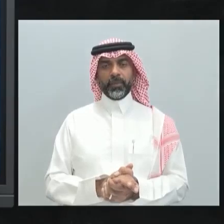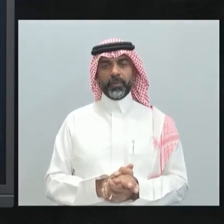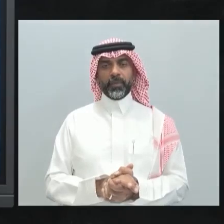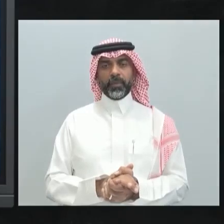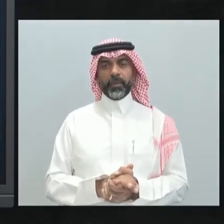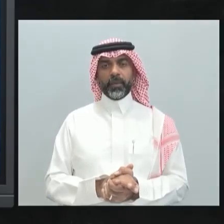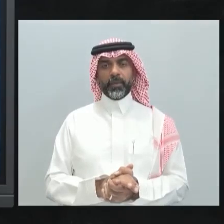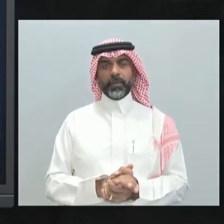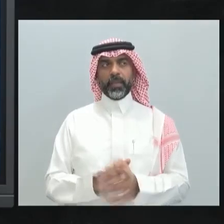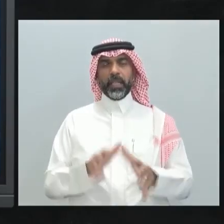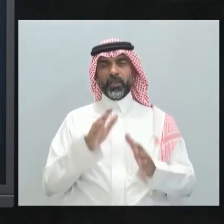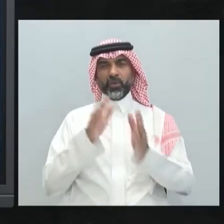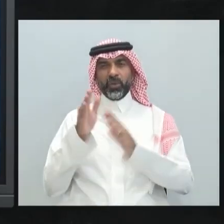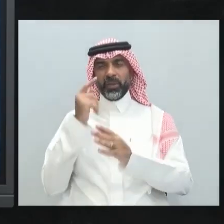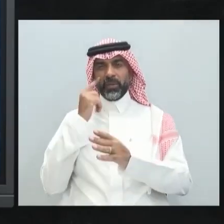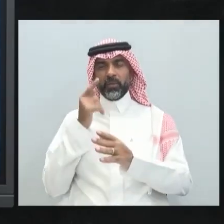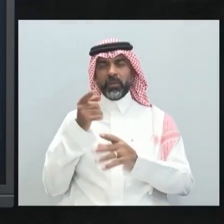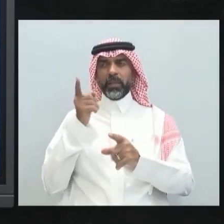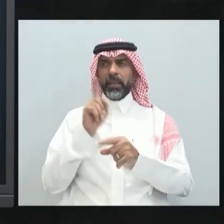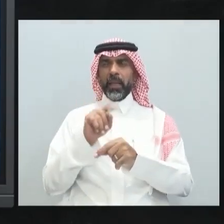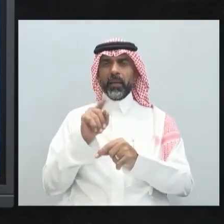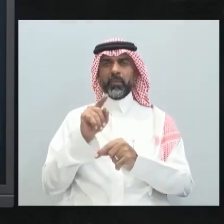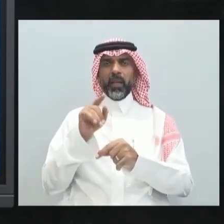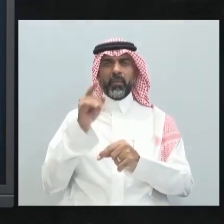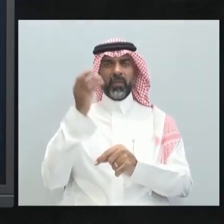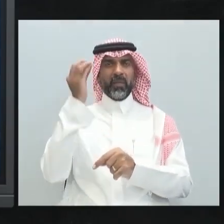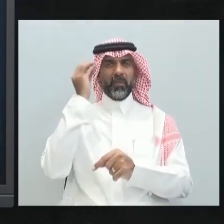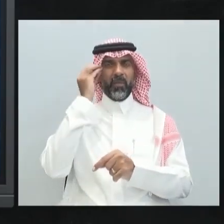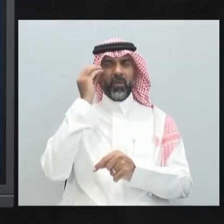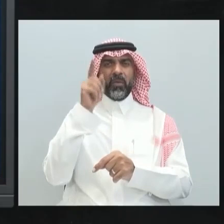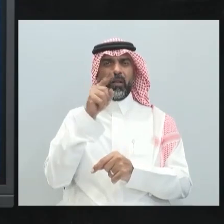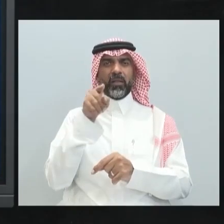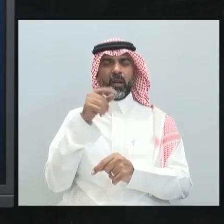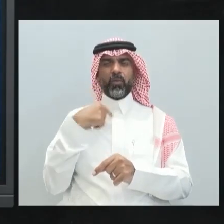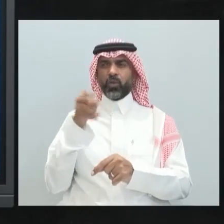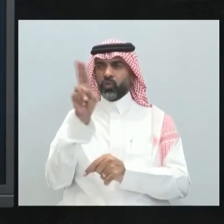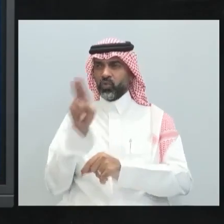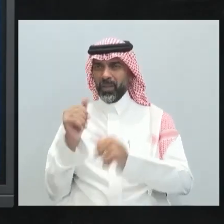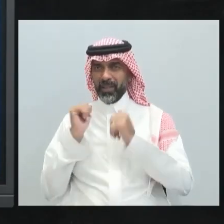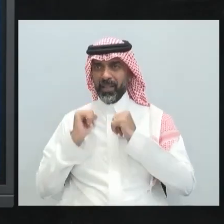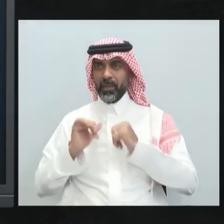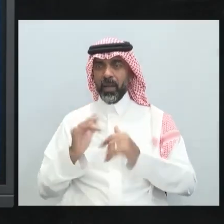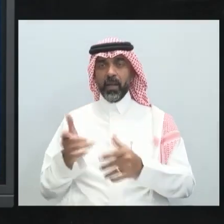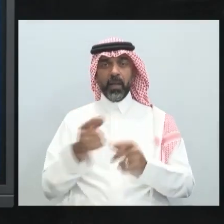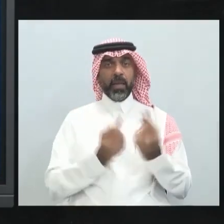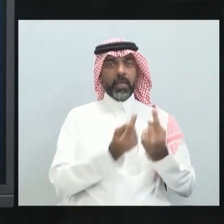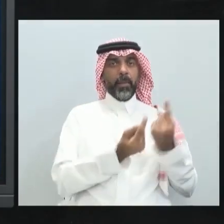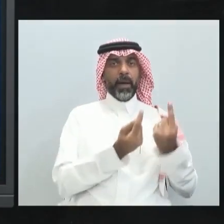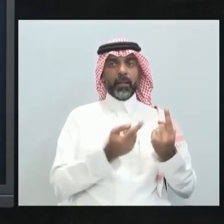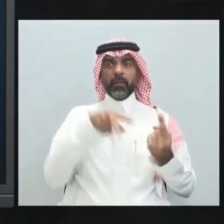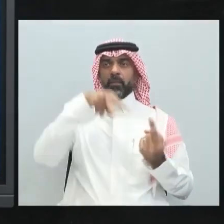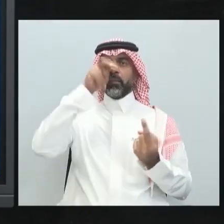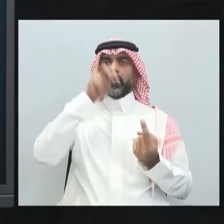لن ركز على مفهوم خطا علمي دائما يكون لبس لدى الطلبه عندما نسال الطلبه كيف تتنفس النباتات نجد الاجابه